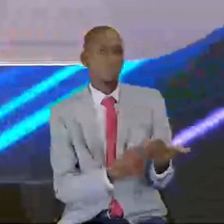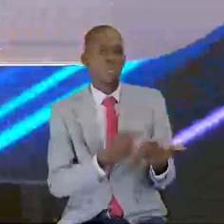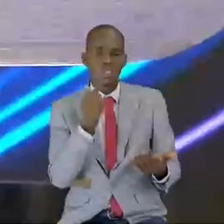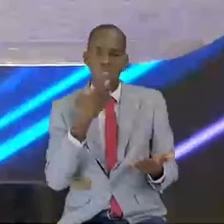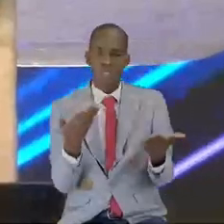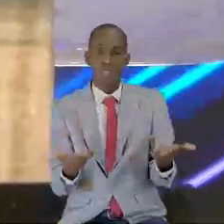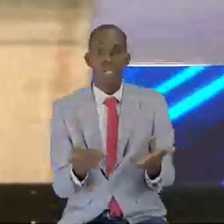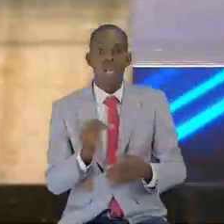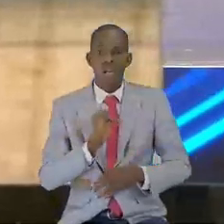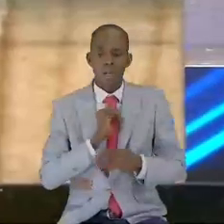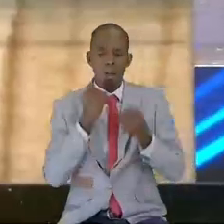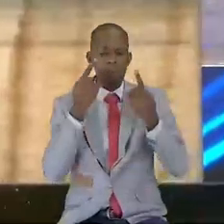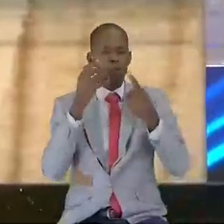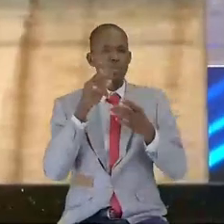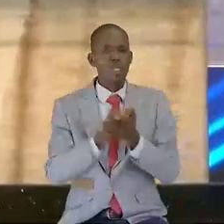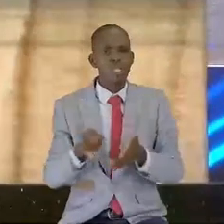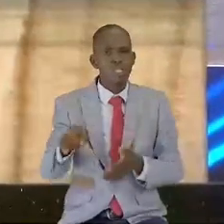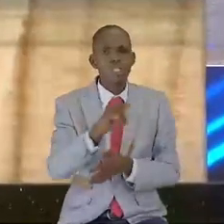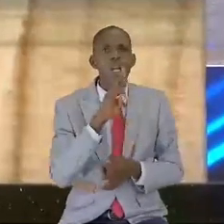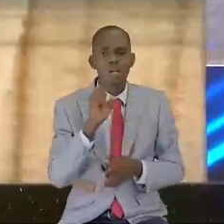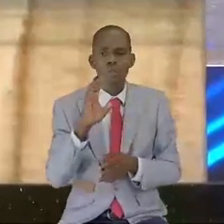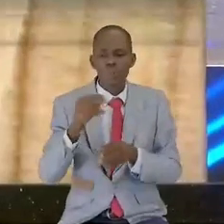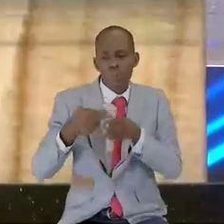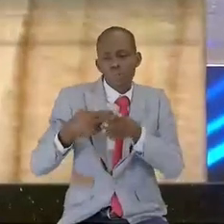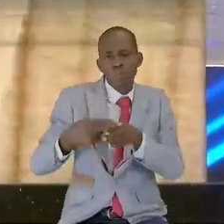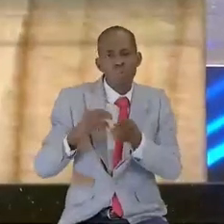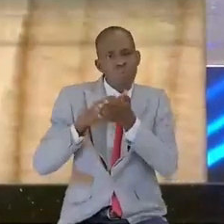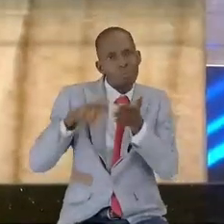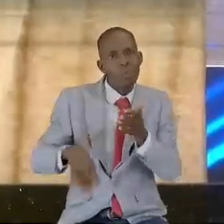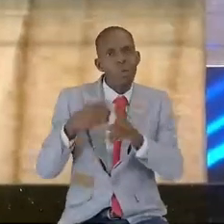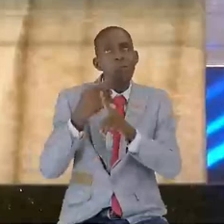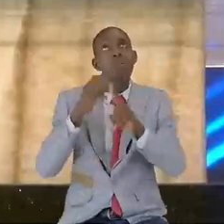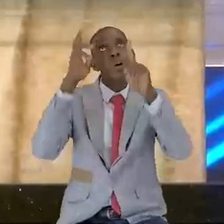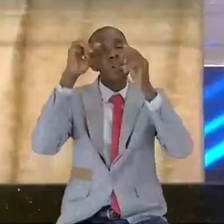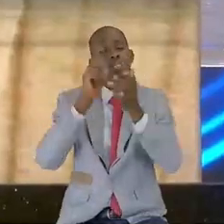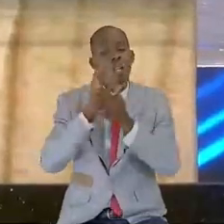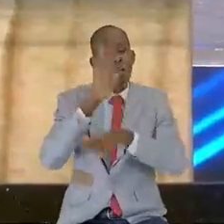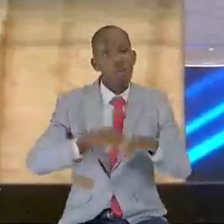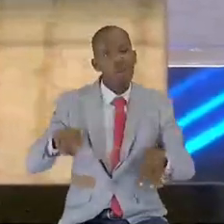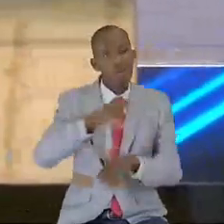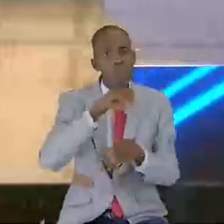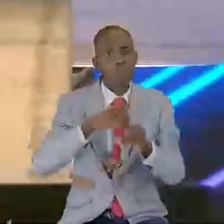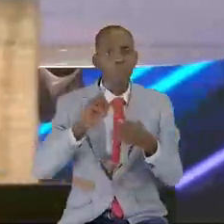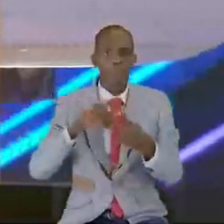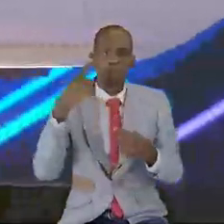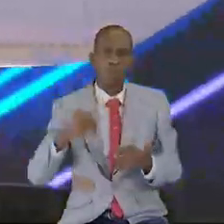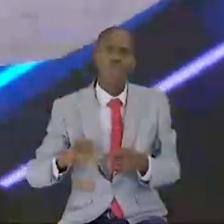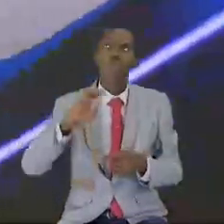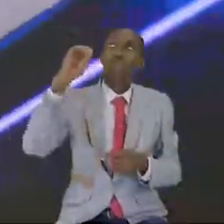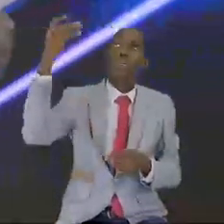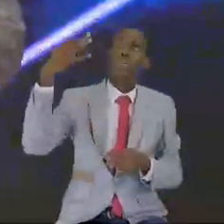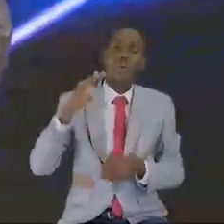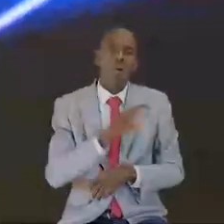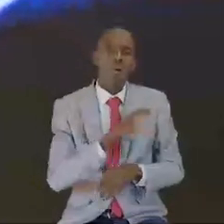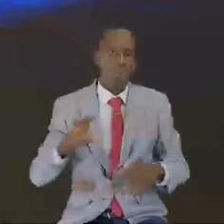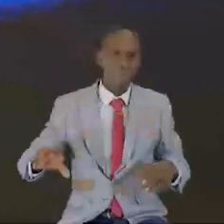m'étonne que vous vous détourniez si promptement de celui qui vous a appelé par la grâce de Christ pour passer à un autre évangile.